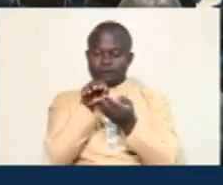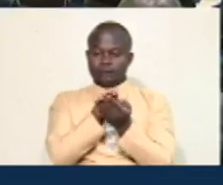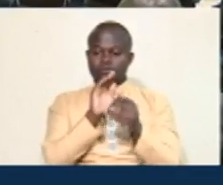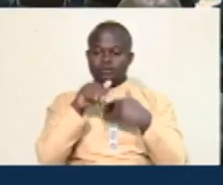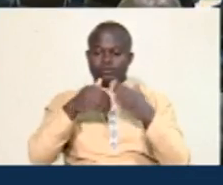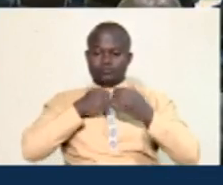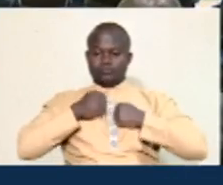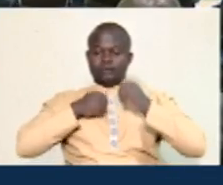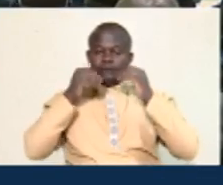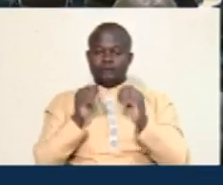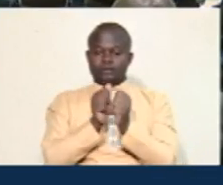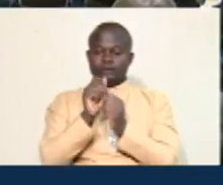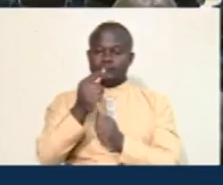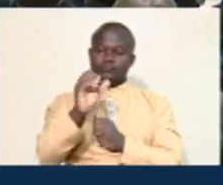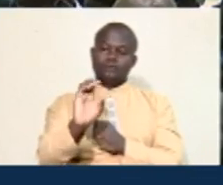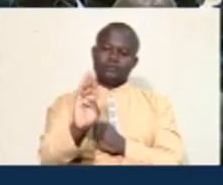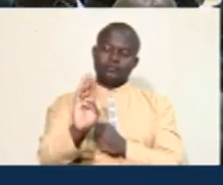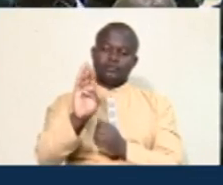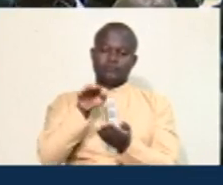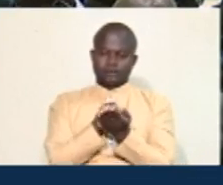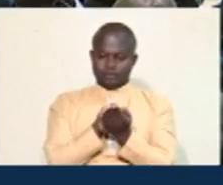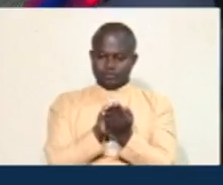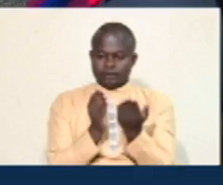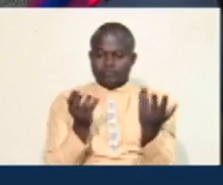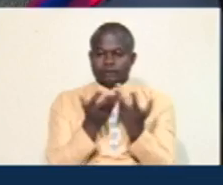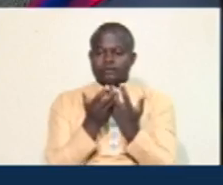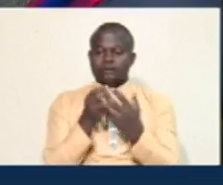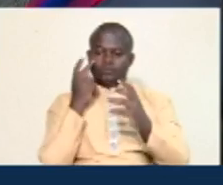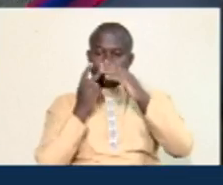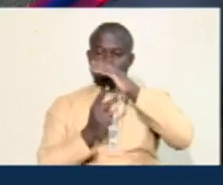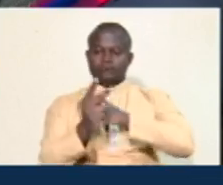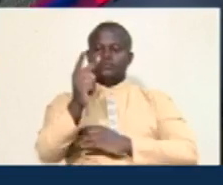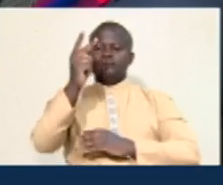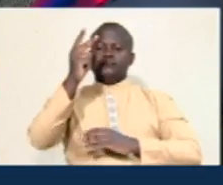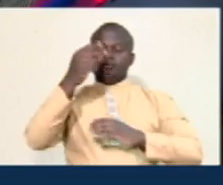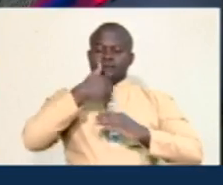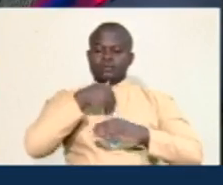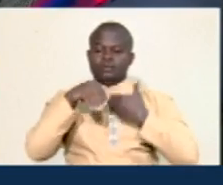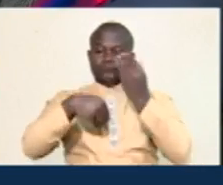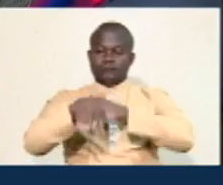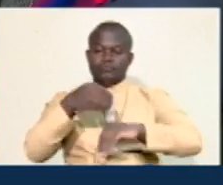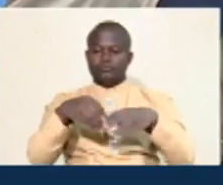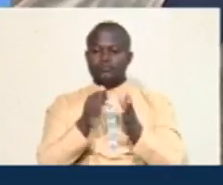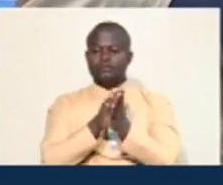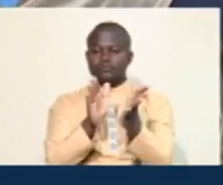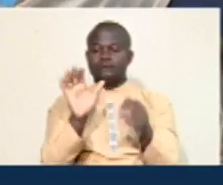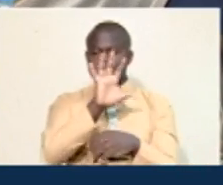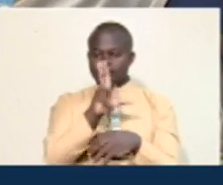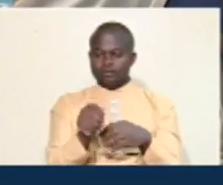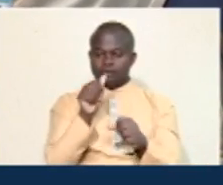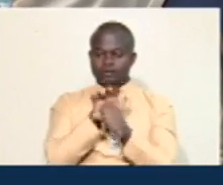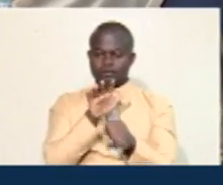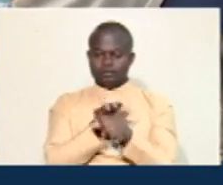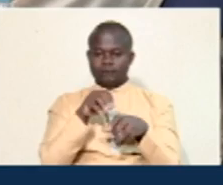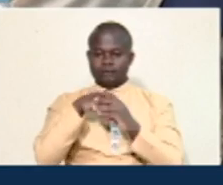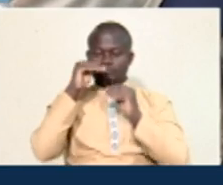y'u Rwanda na KCB Bank Rwanda bijyanye n'icyerekezo cyo kugira isoko rusange rya Afurika cyane cyane